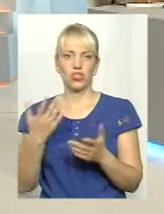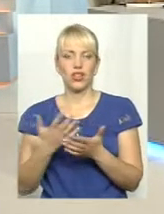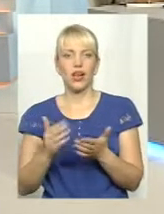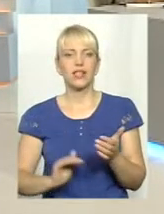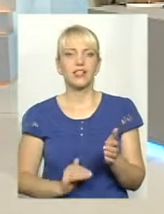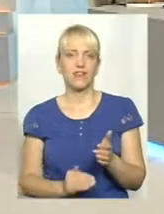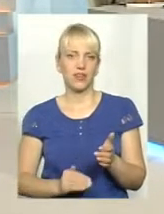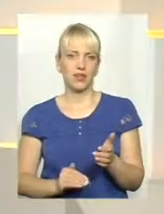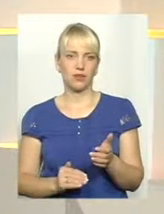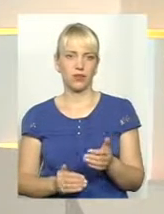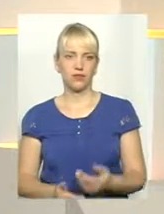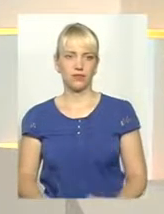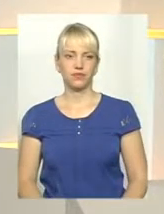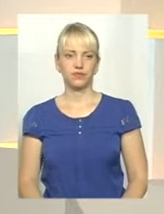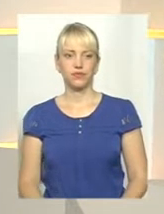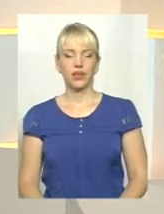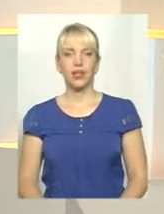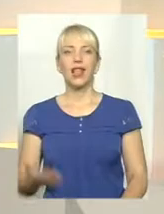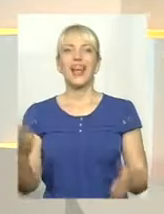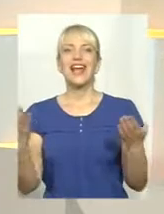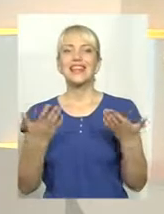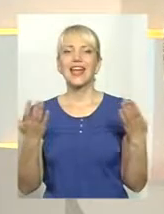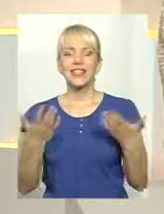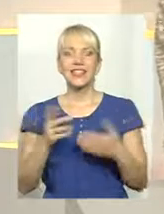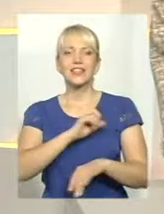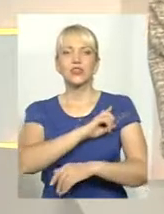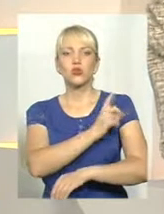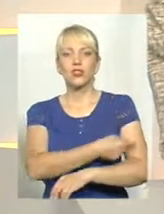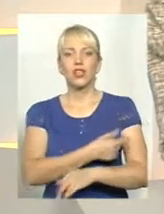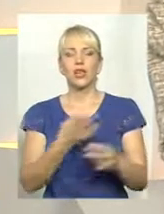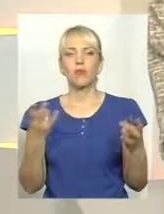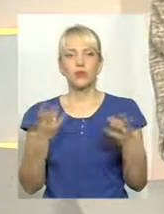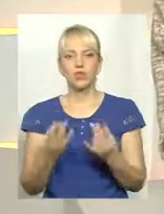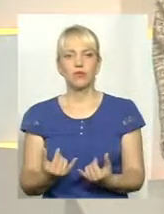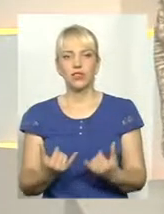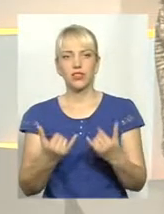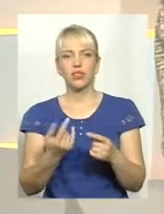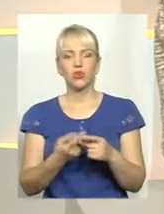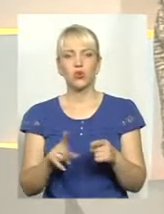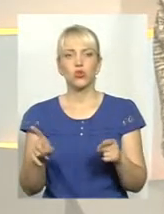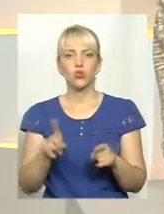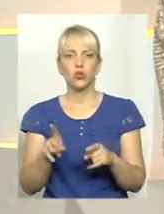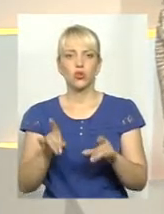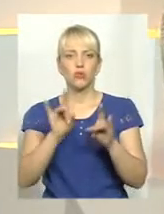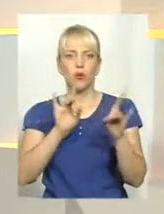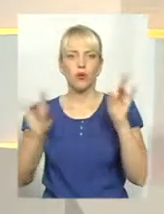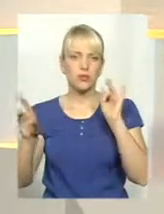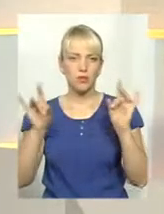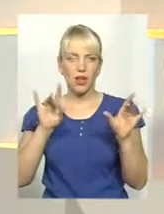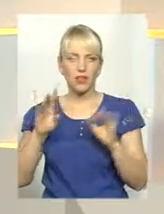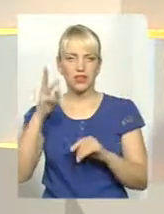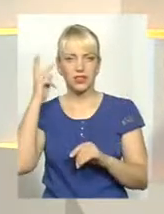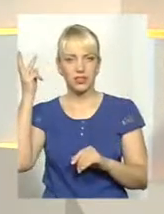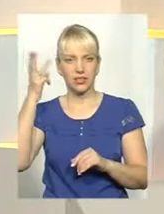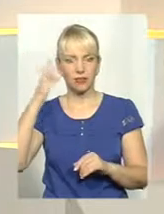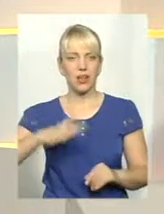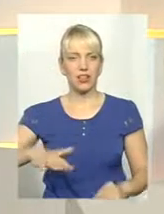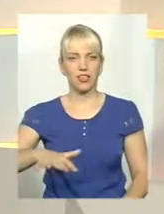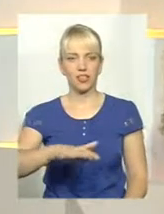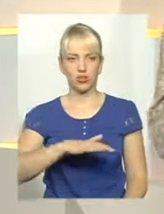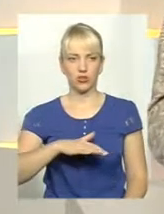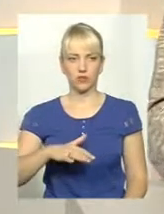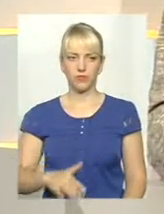території, що вирізняє, чого не роблять інші, наприклад, чи на цій території, чи якщо ми